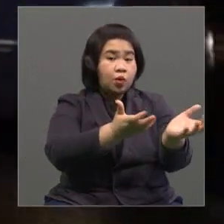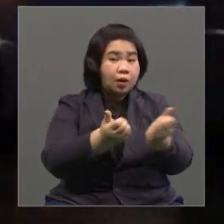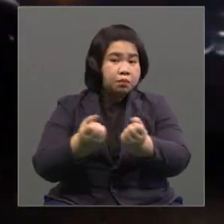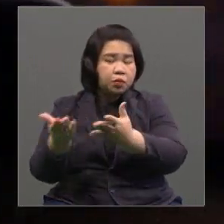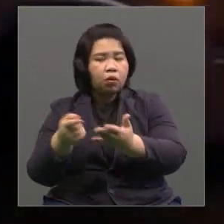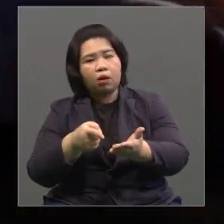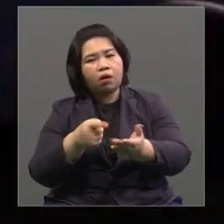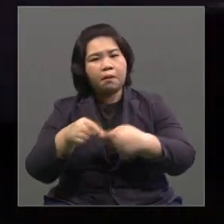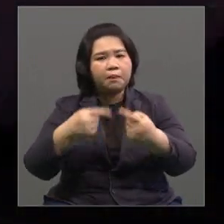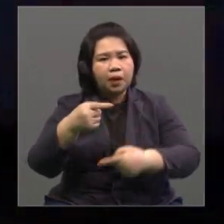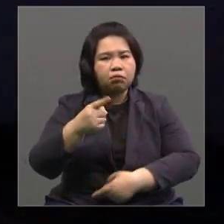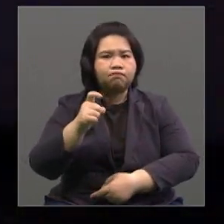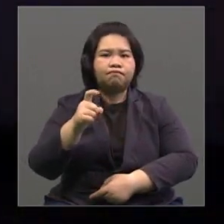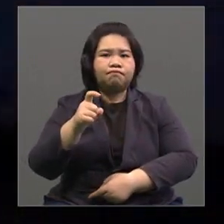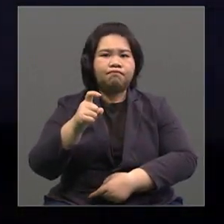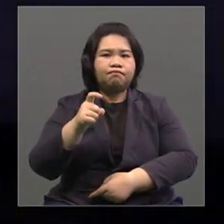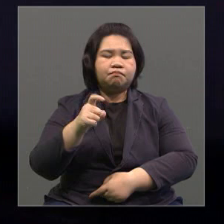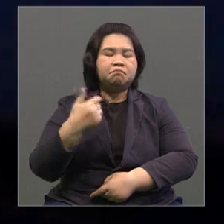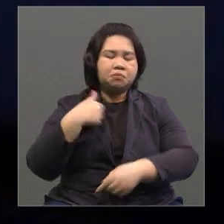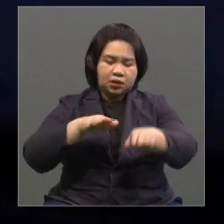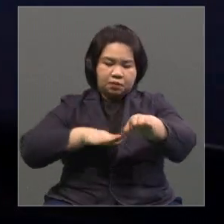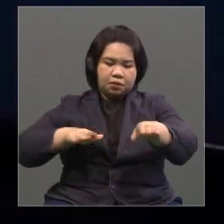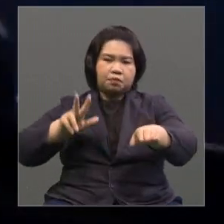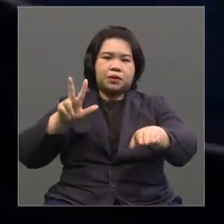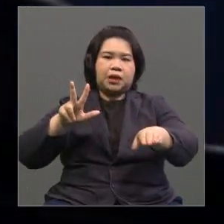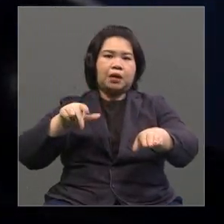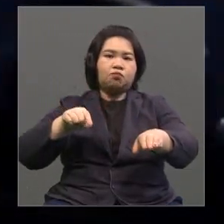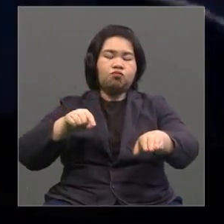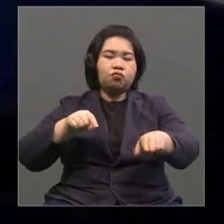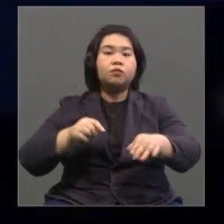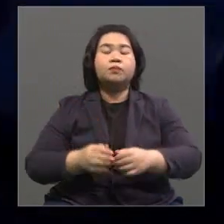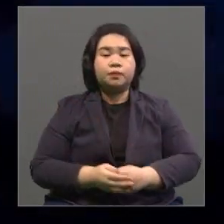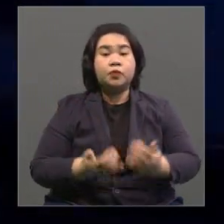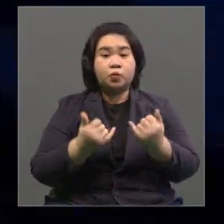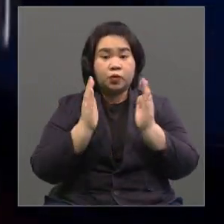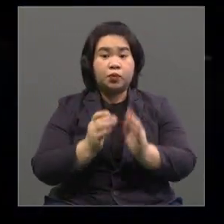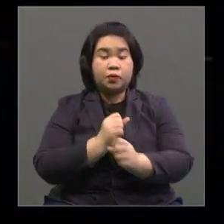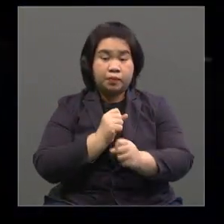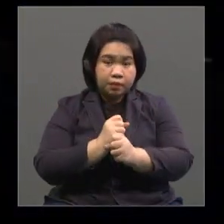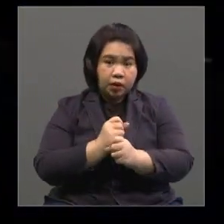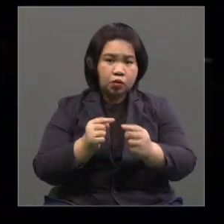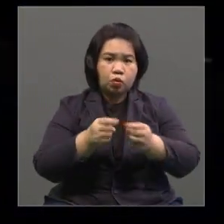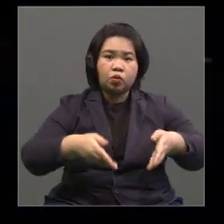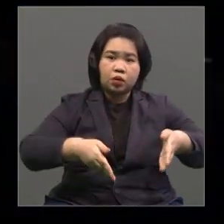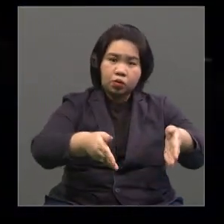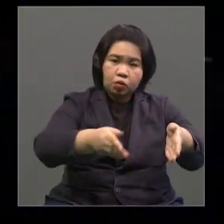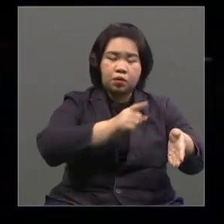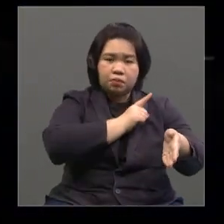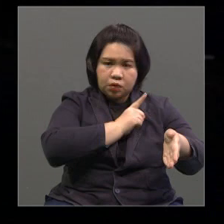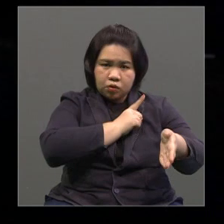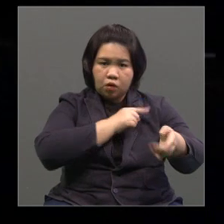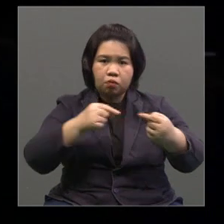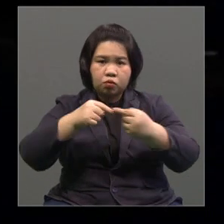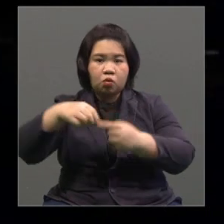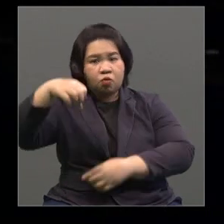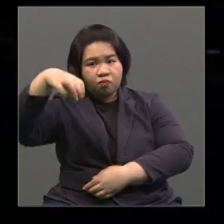ที่ยวไม่สามารถผ่านไปได้ด้วยประมาณ3คันนะคะ ขณะที่เจ้าหน้าที่จากหน่วยงานต่างๆนะคะทั้งจากกรมทางหลวงการไฟฟ้าส่วนภูมิ